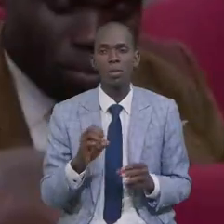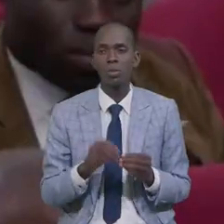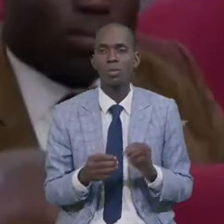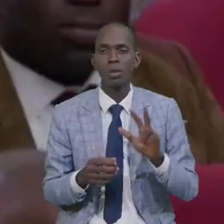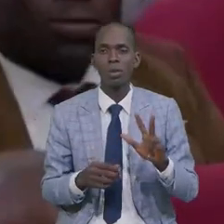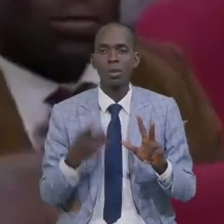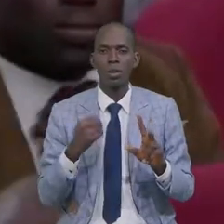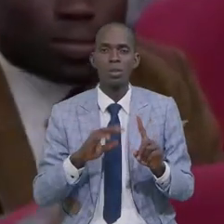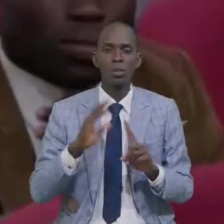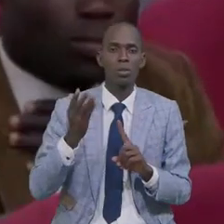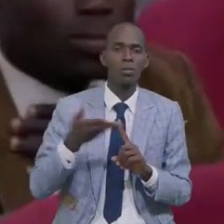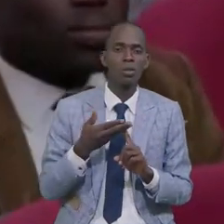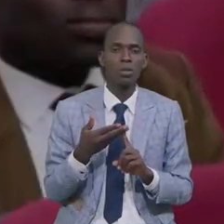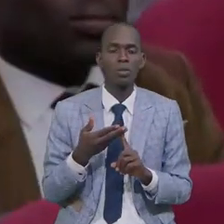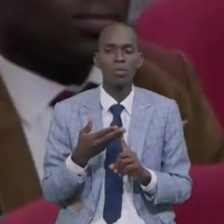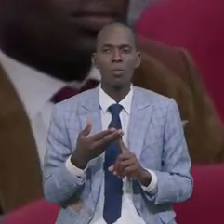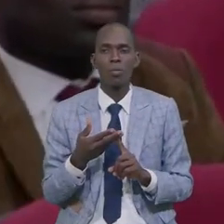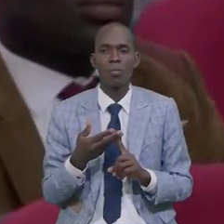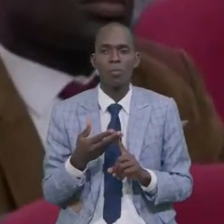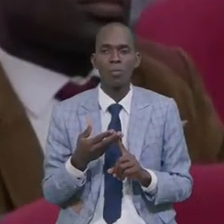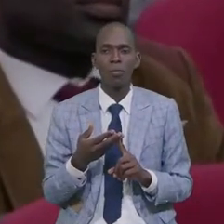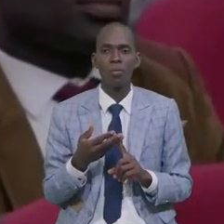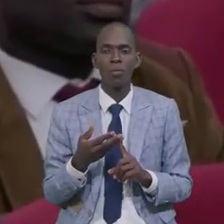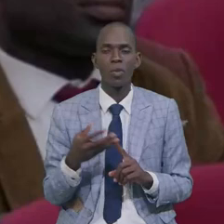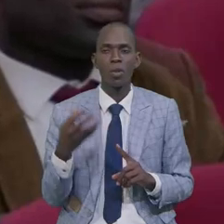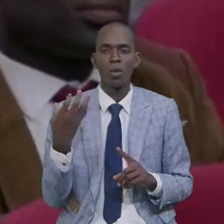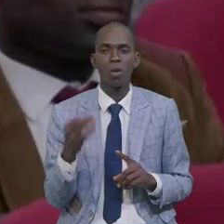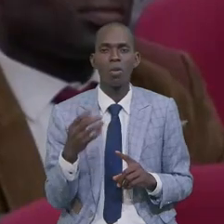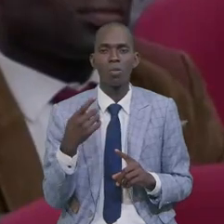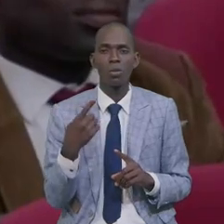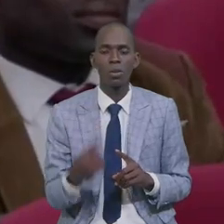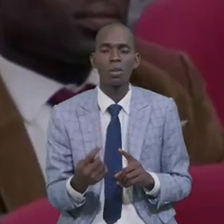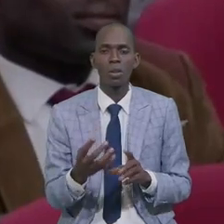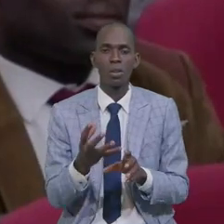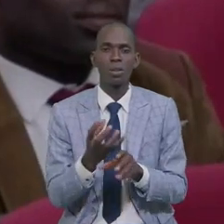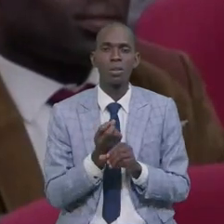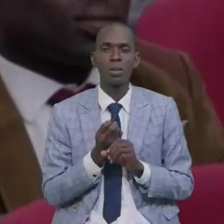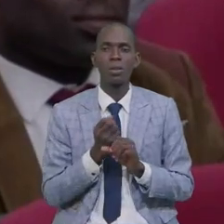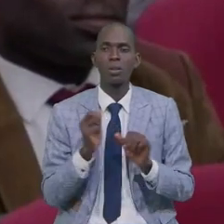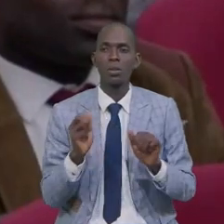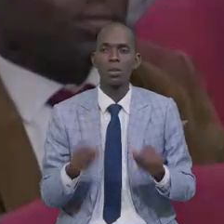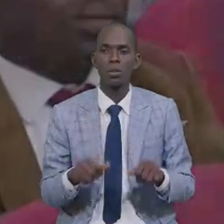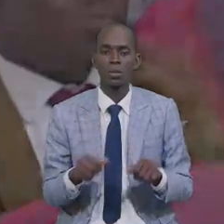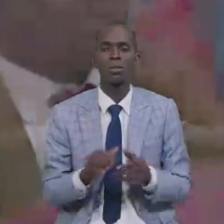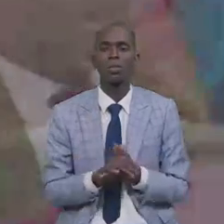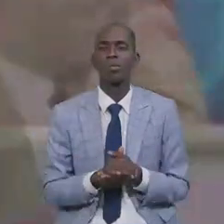restaurateurs. Troisième point, c'est la conviction et la confession du recouvrable. Recouvrable.